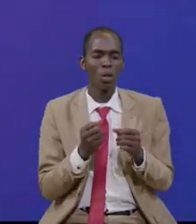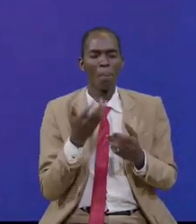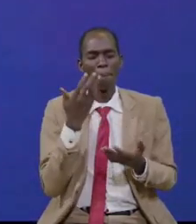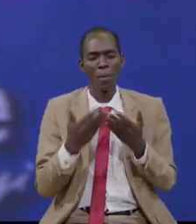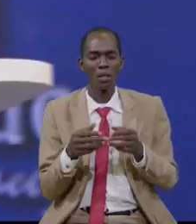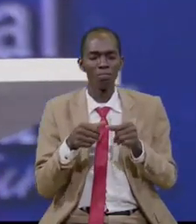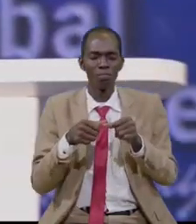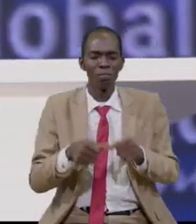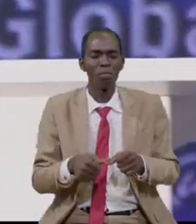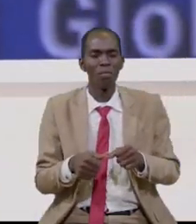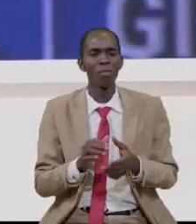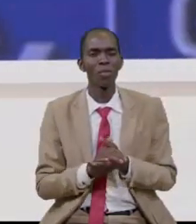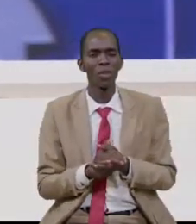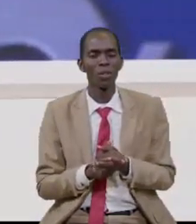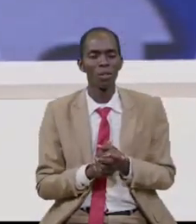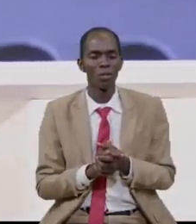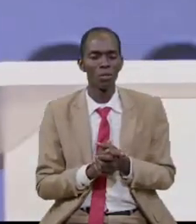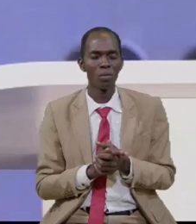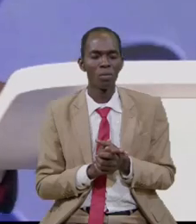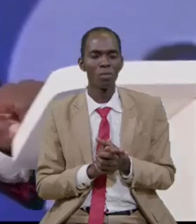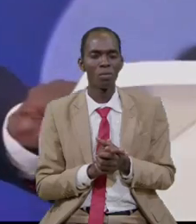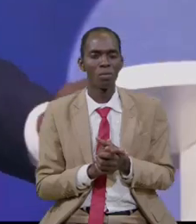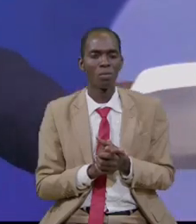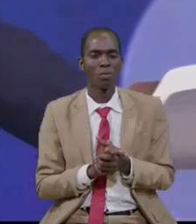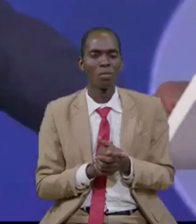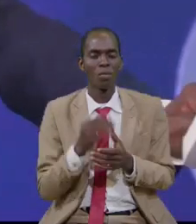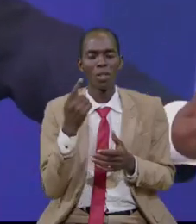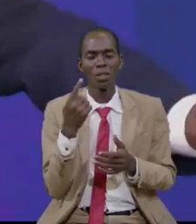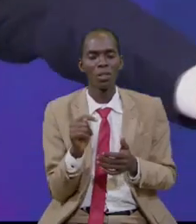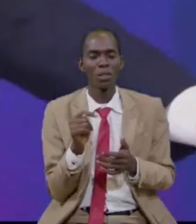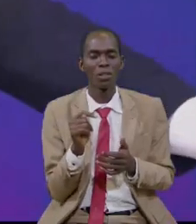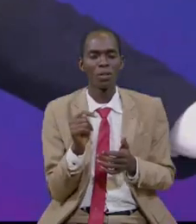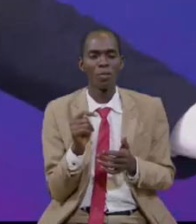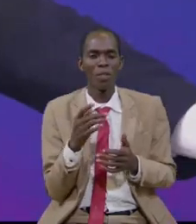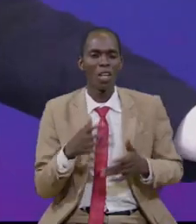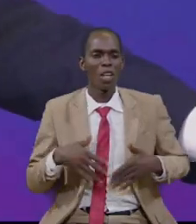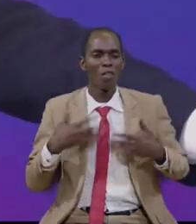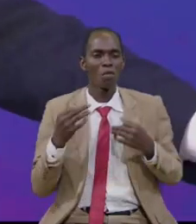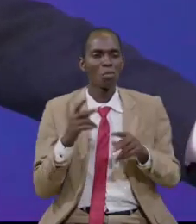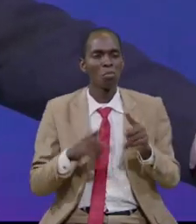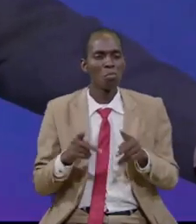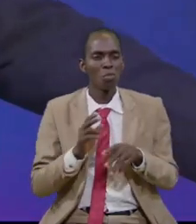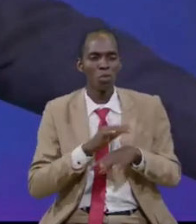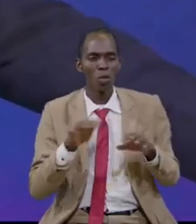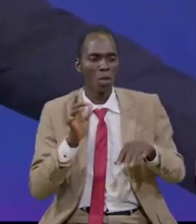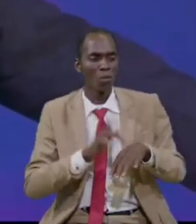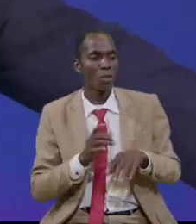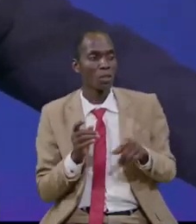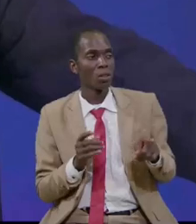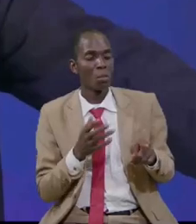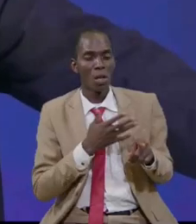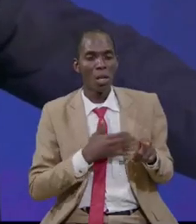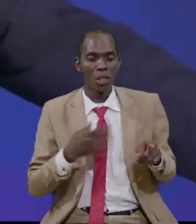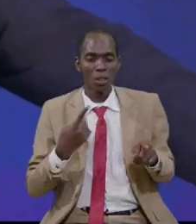Seul l'homme qui ne pourra pas ébranler les mensonges du diable ne l'ébranlent pas et les